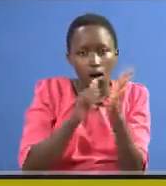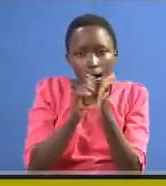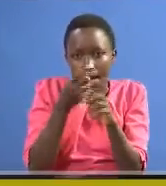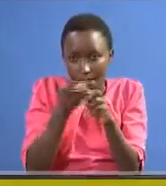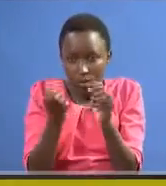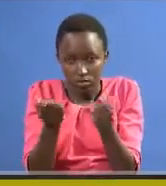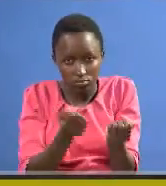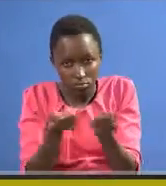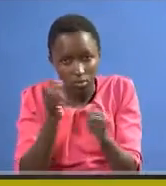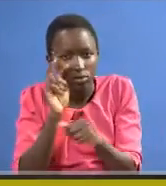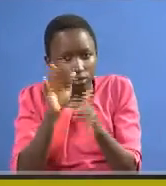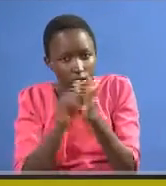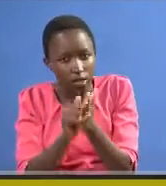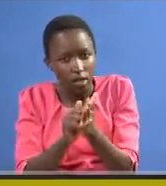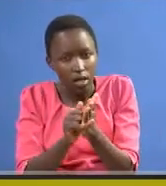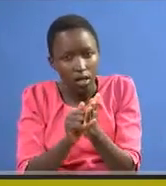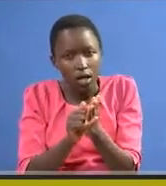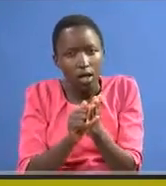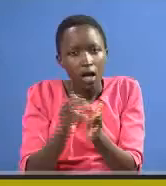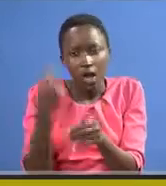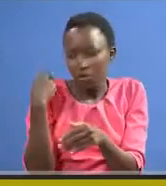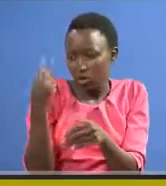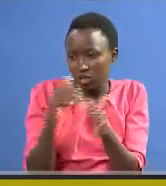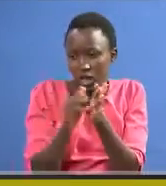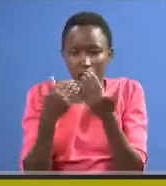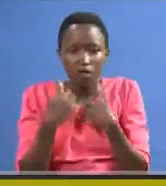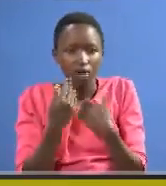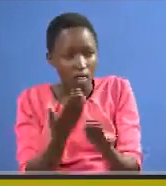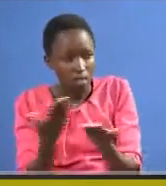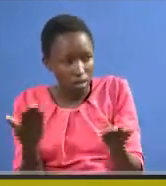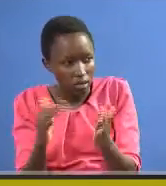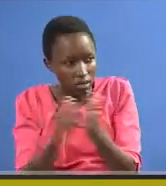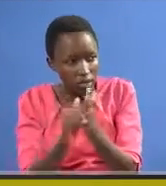gari lake linaonekana kuwa la kisasa na lenye vifaa na